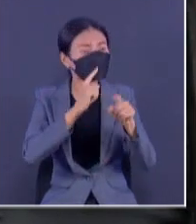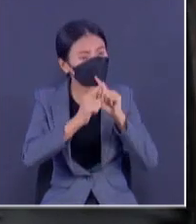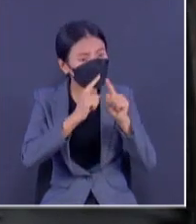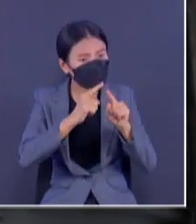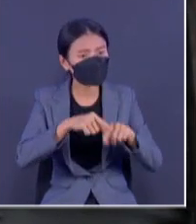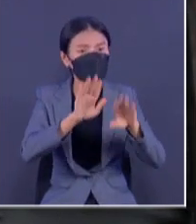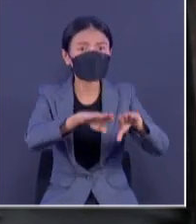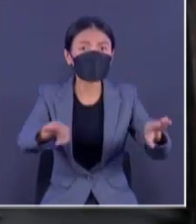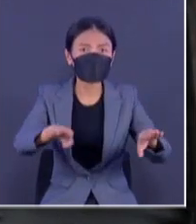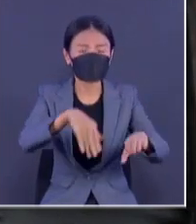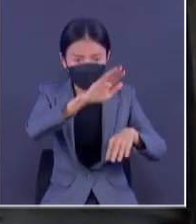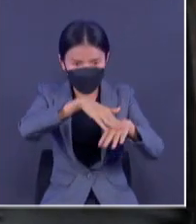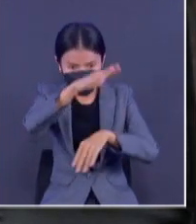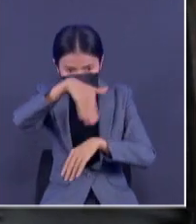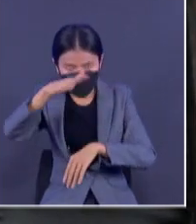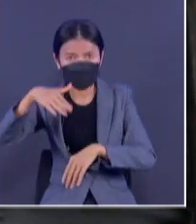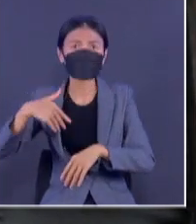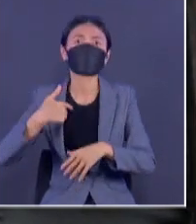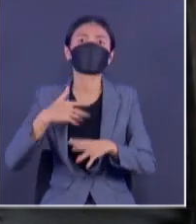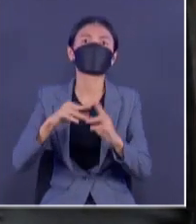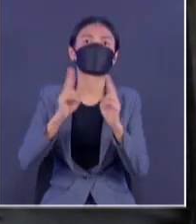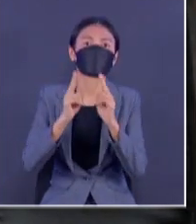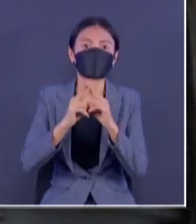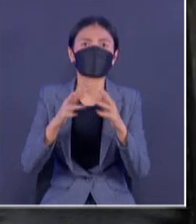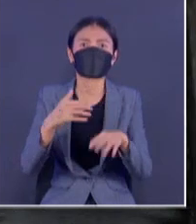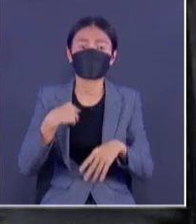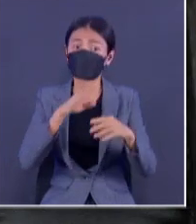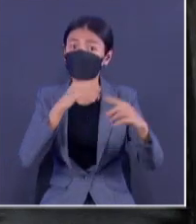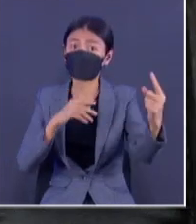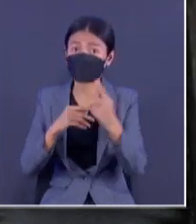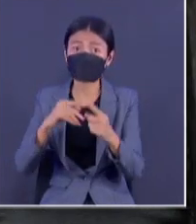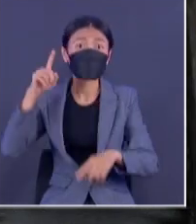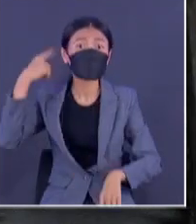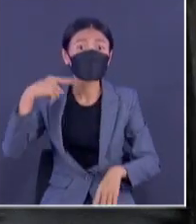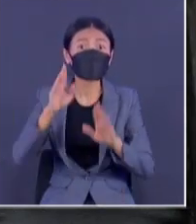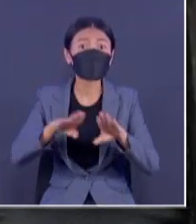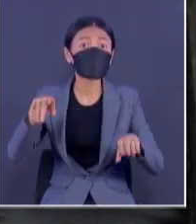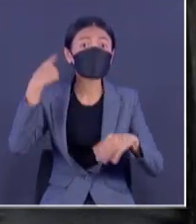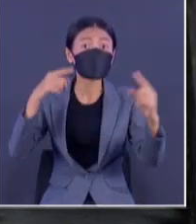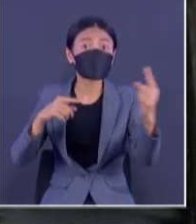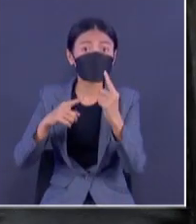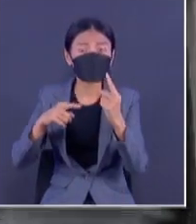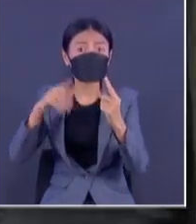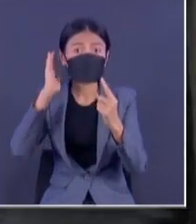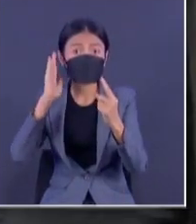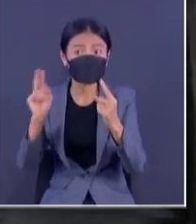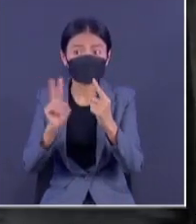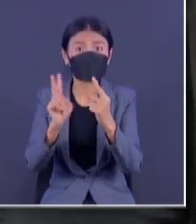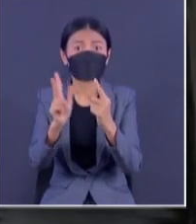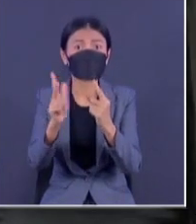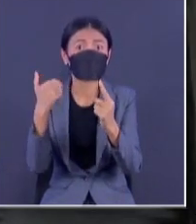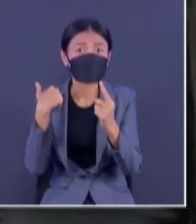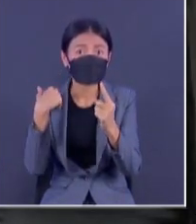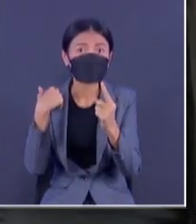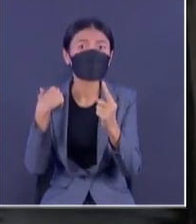มครั้งเดียวที่เรียกว่าสวิงกิ้งนะครับซึ่งเป็นพฤติการที่ไม่ถูกไม่ควรแล้วก็ผิดกฎหมายด้วยช่วงนี้นะครับมีเ